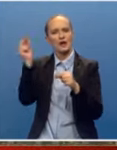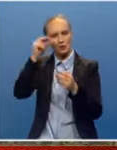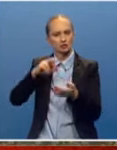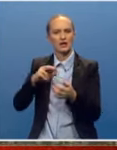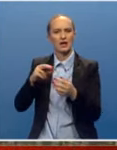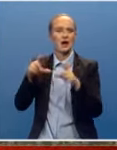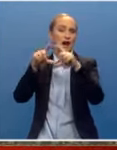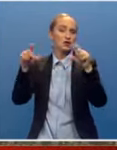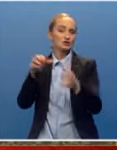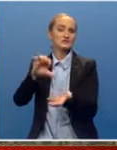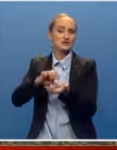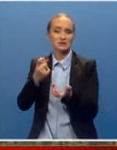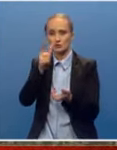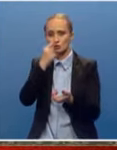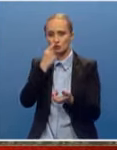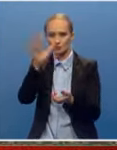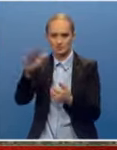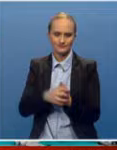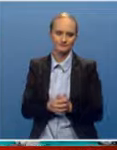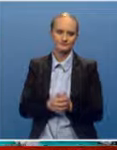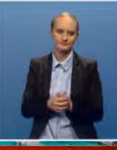onkološko-naučno-kliničkog centra iz Rusije.